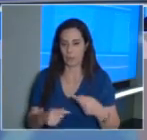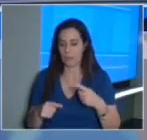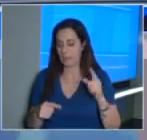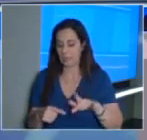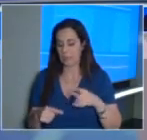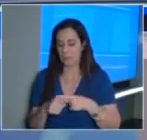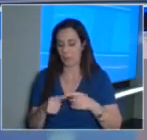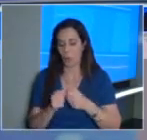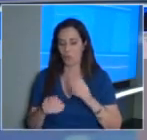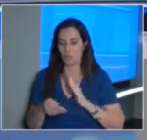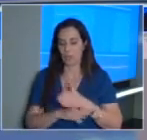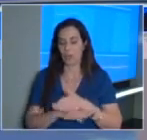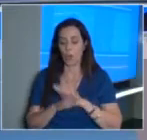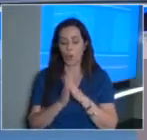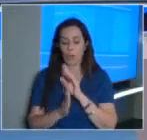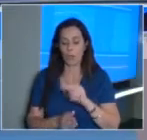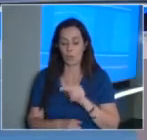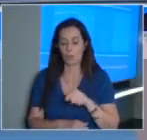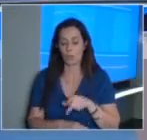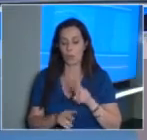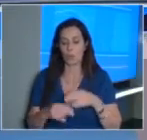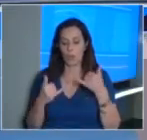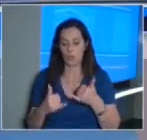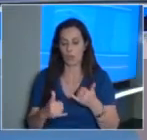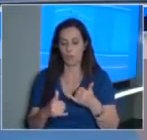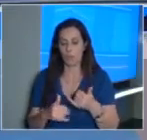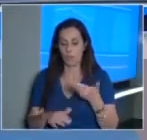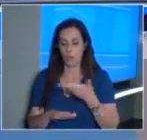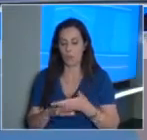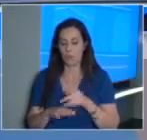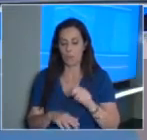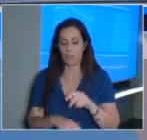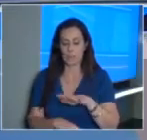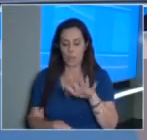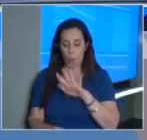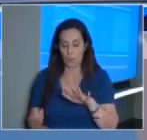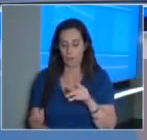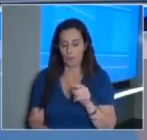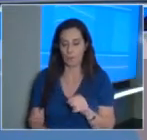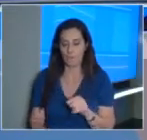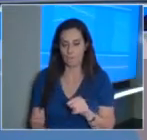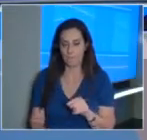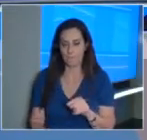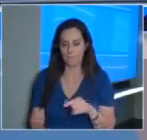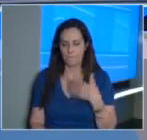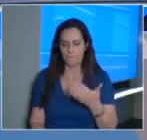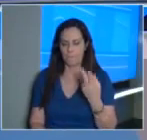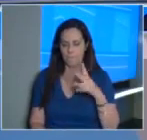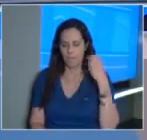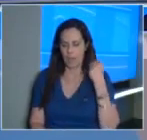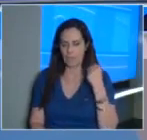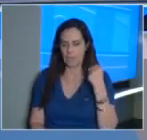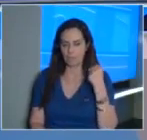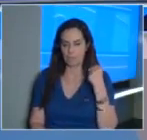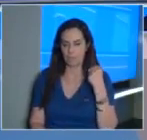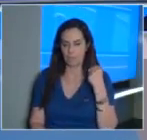מילה או שחיטה. כל הנושאים האלה יכולים עכשיו להופיע בתוך הפרלמנט האירופי ולהעצים את העוצמה